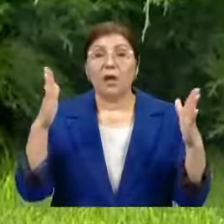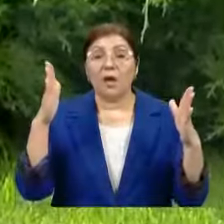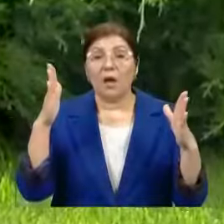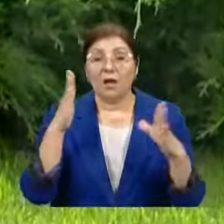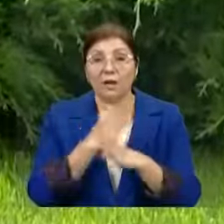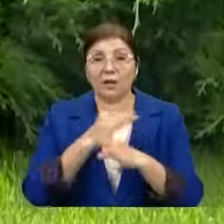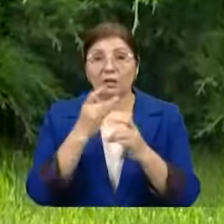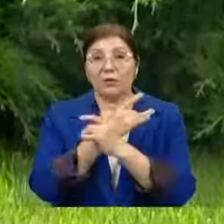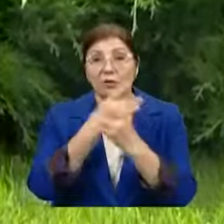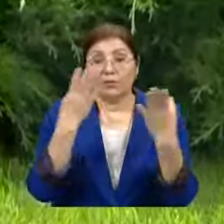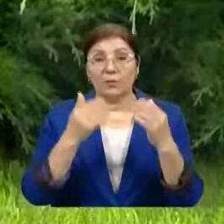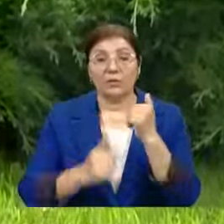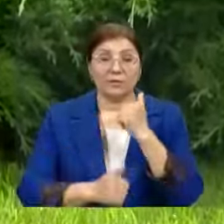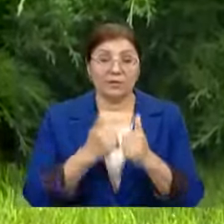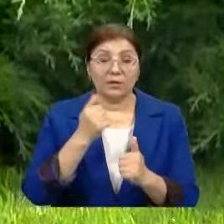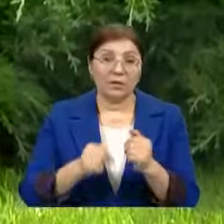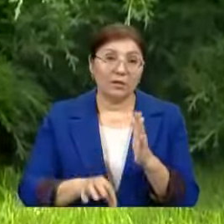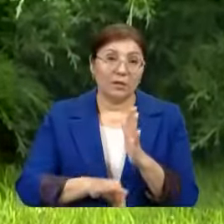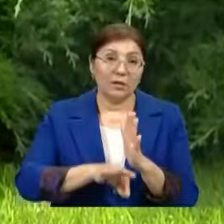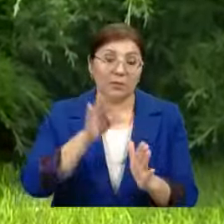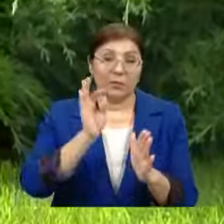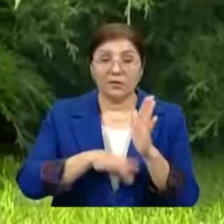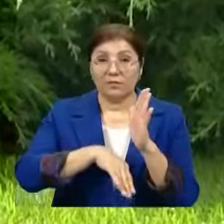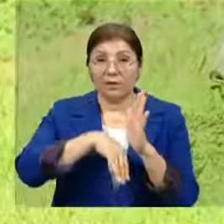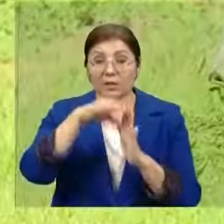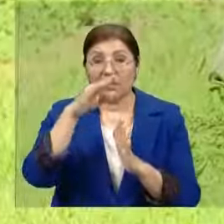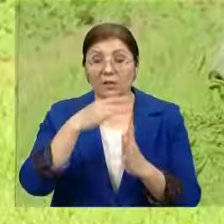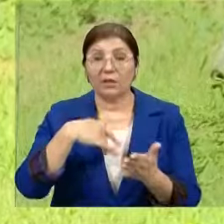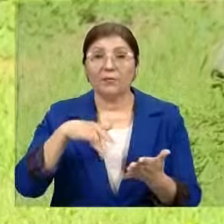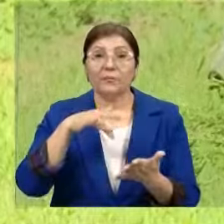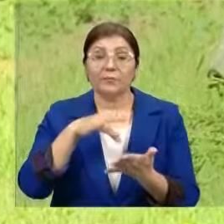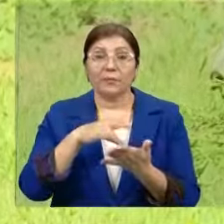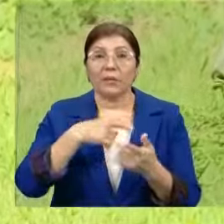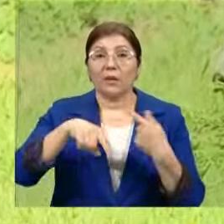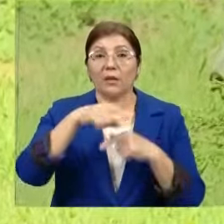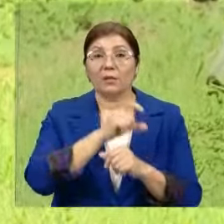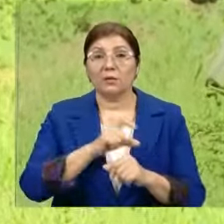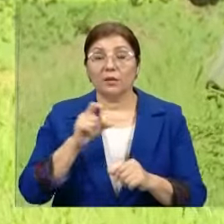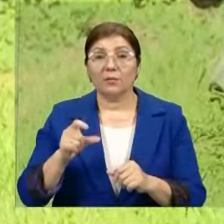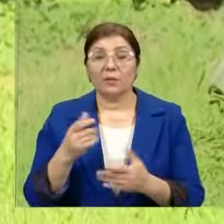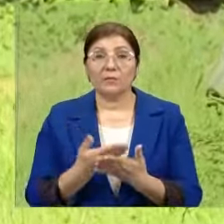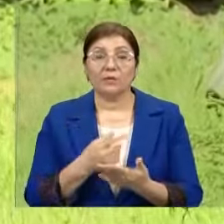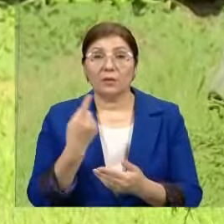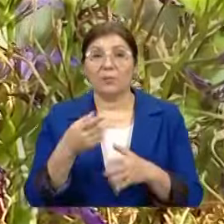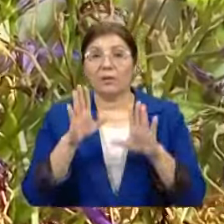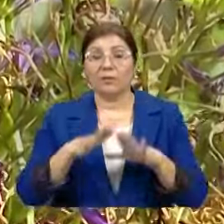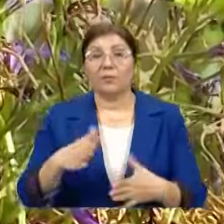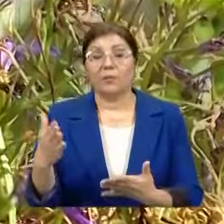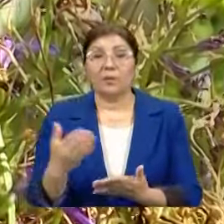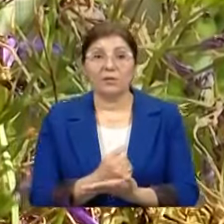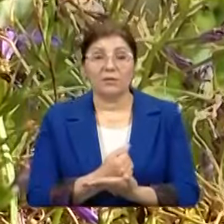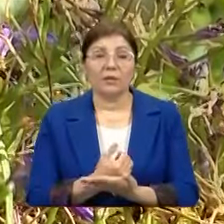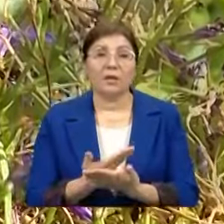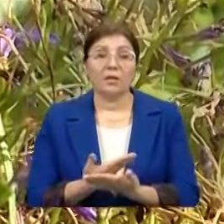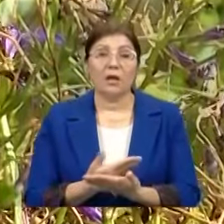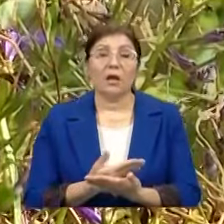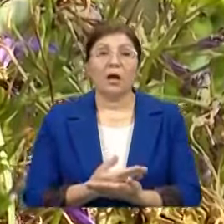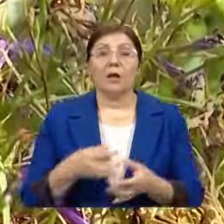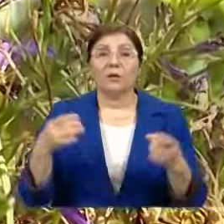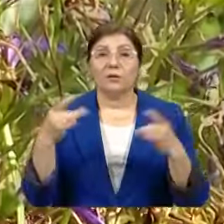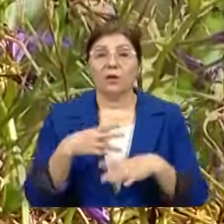И объявленный конкурс позволит выявить лучшие благоустроенные территории среди городских объектов предпринимательства. Так, первое место заняло популярное у жителей кафе